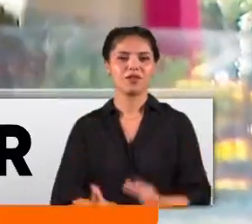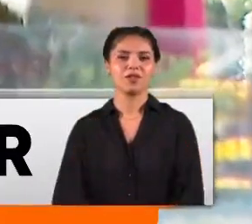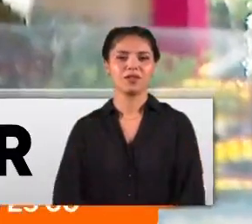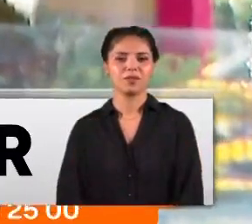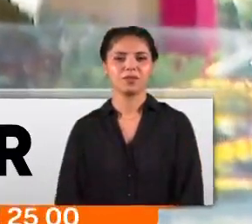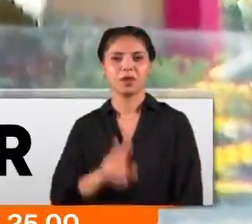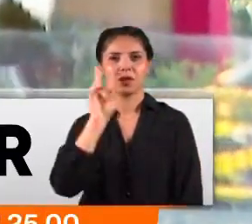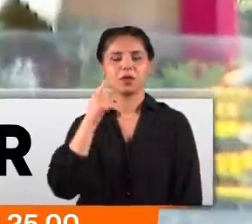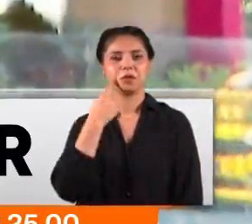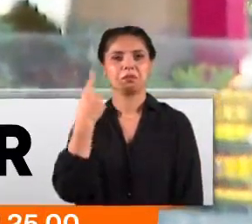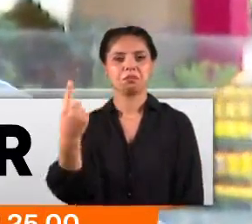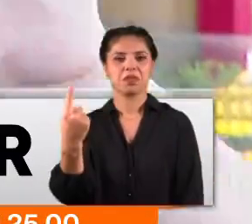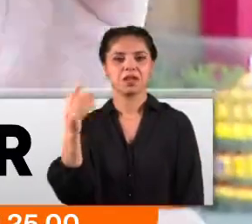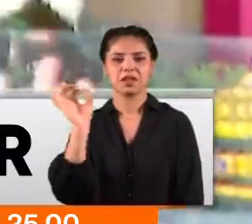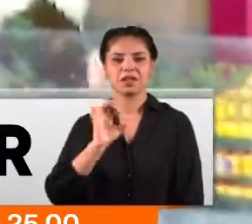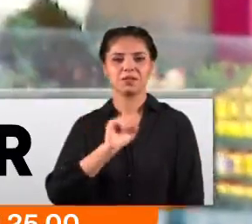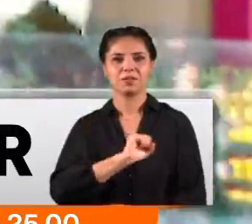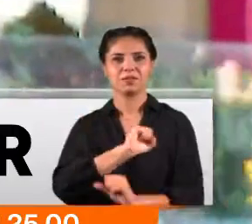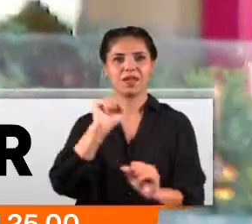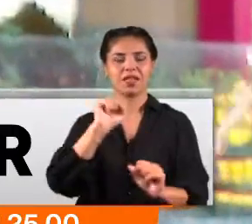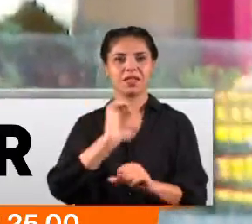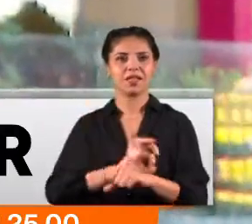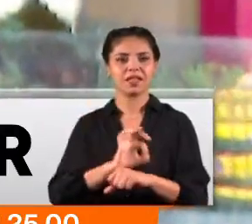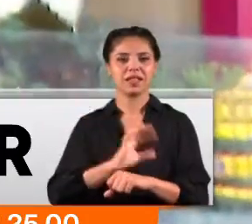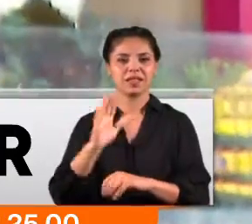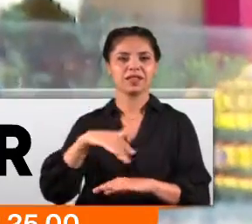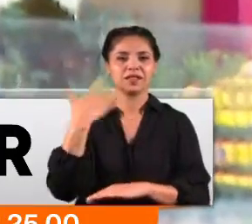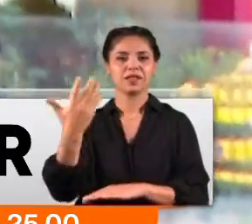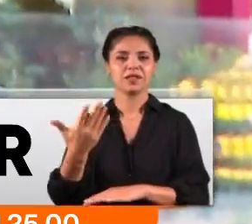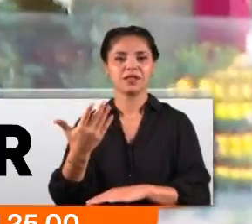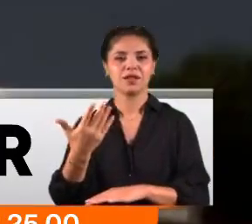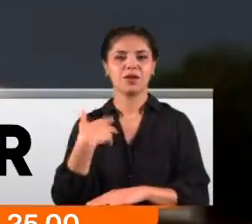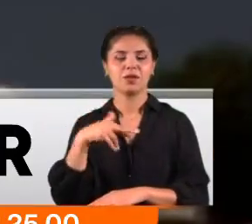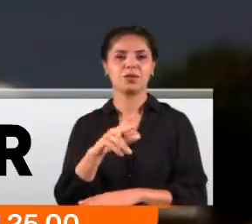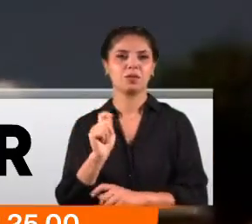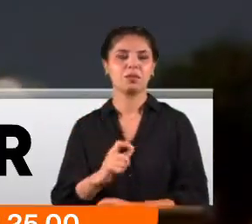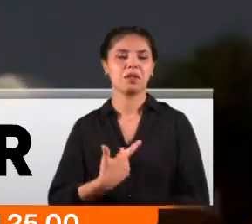Görseydim bir bakardım düşmanı, böyle patlama anını falan. Sonra geri kafaya koyar uyurdum.